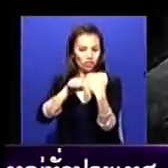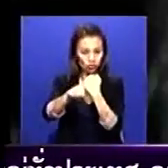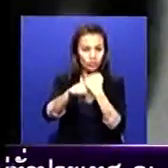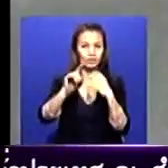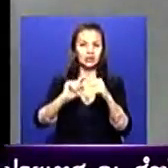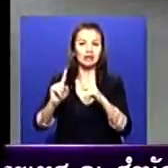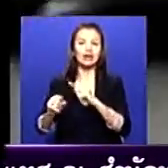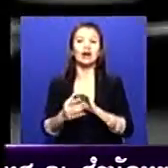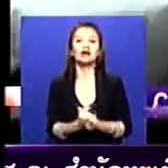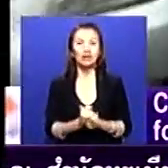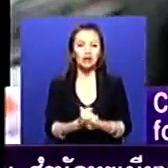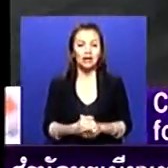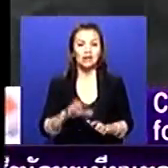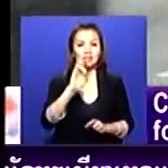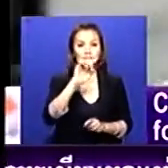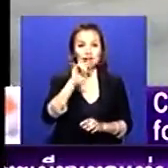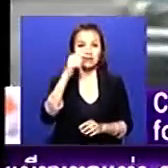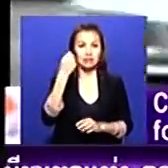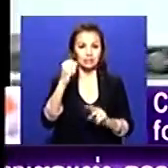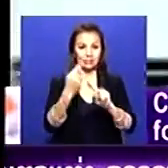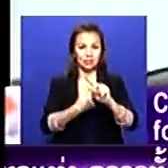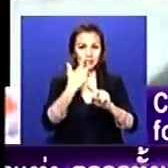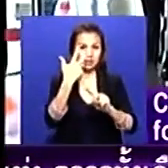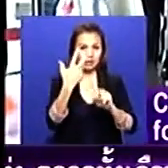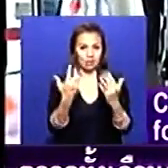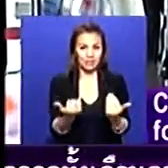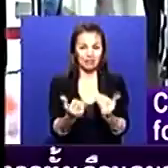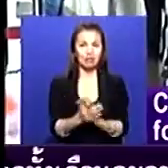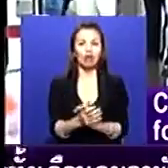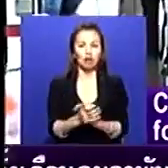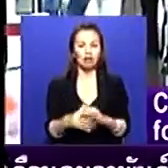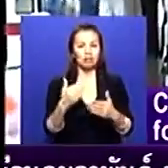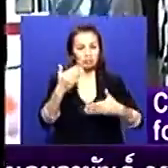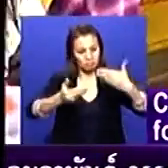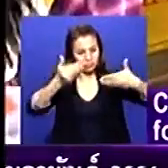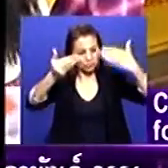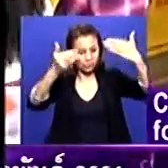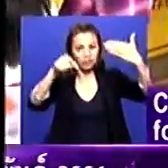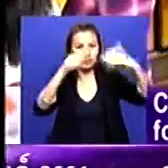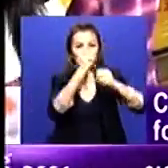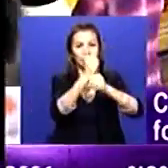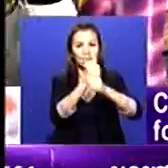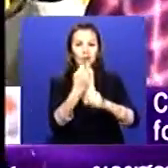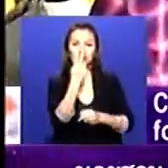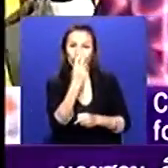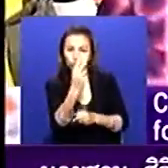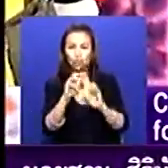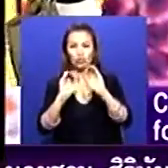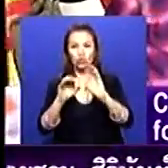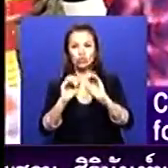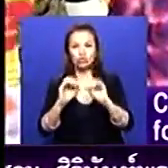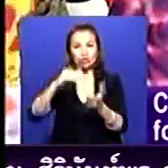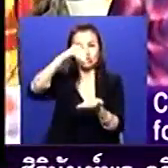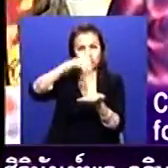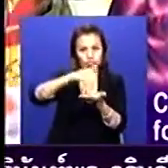ยในวันที่ 7-10 มีนาคมนี้นะคะก็จะมีการจัดนิทรรศการเผยแพร่แนวทางการลงทุนในระบบโครงสร้างพื้นฐานดังกล่าวที่ศูนย์ราชการเฉลิ